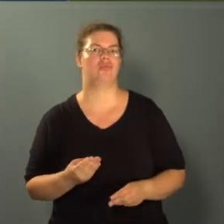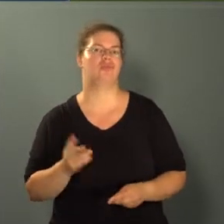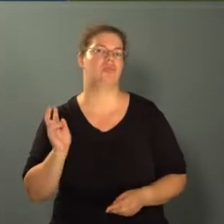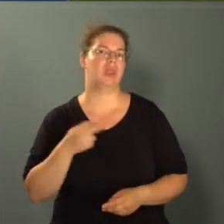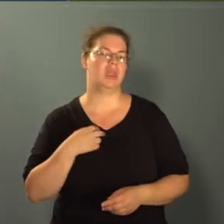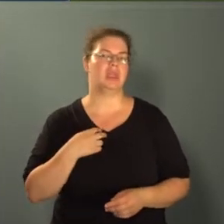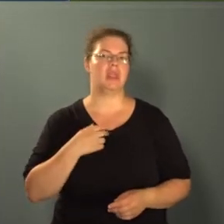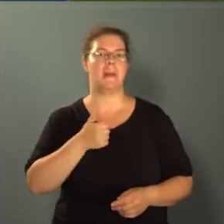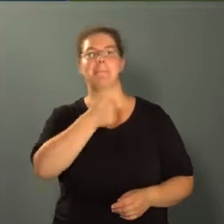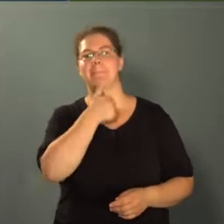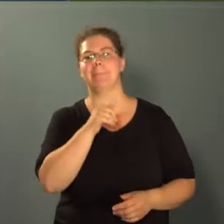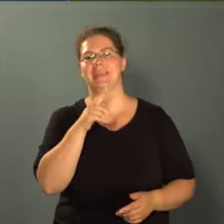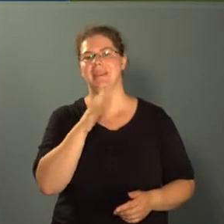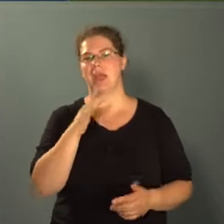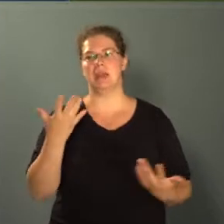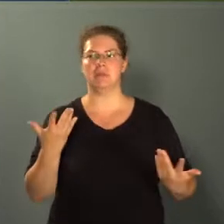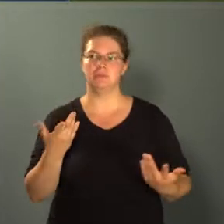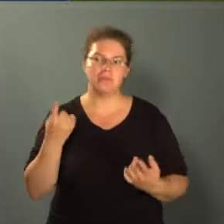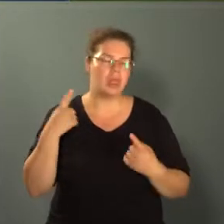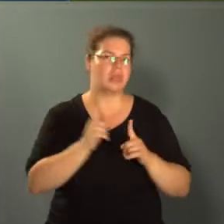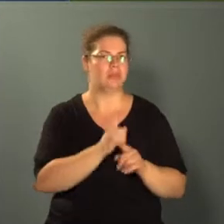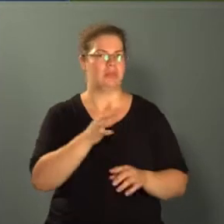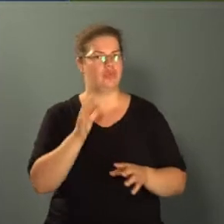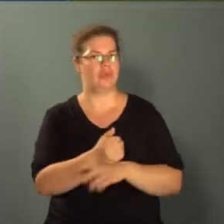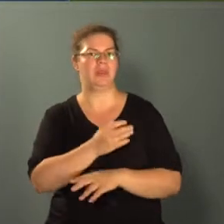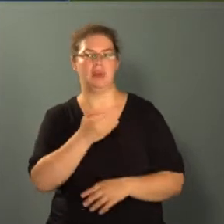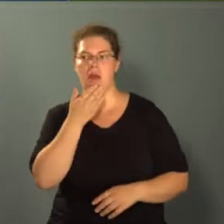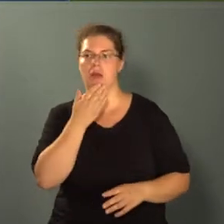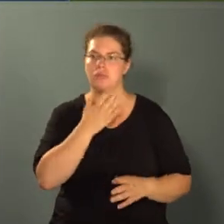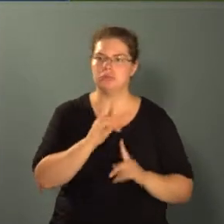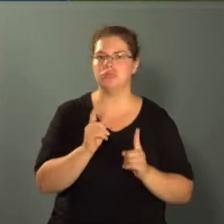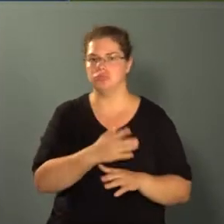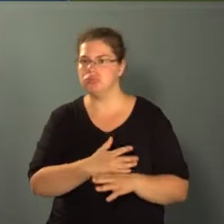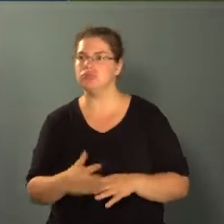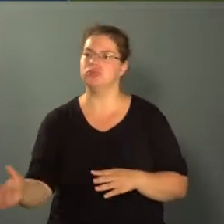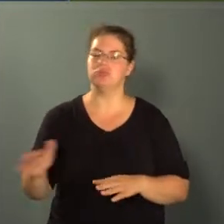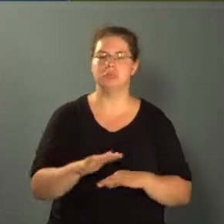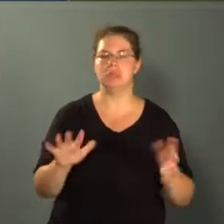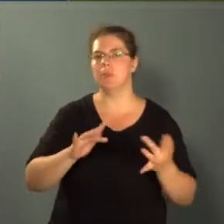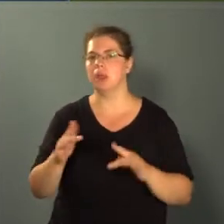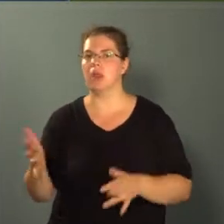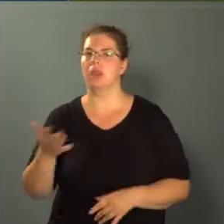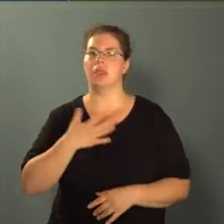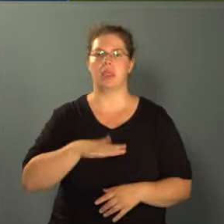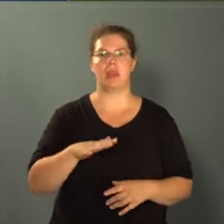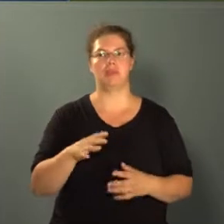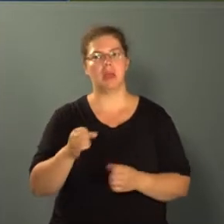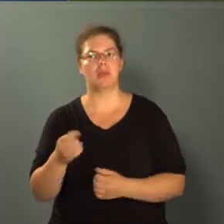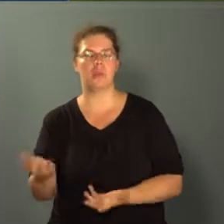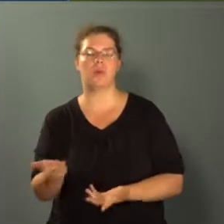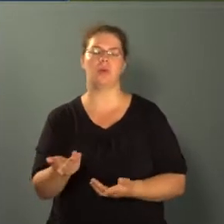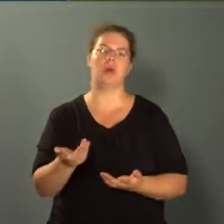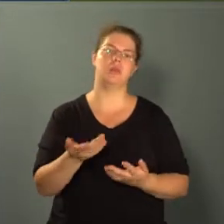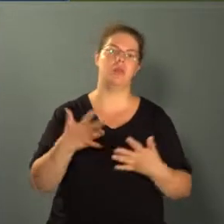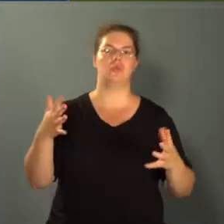hiszen a Péterrel mi egyértelműen győzelemre akarunk játszani minden mérkőzésen, meg akarjuk szorongatni a nagy